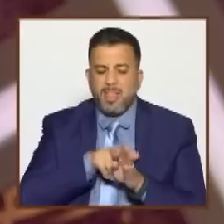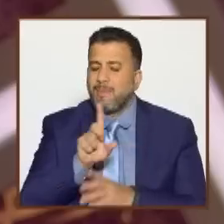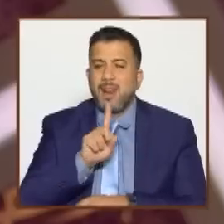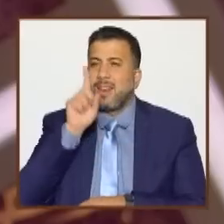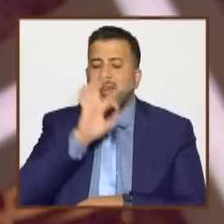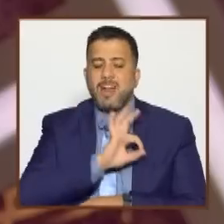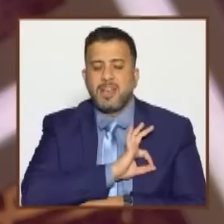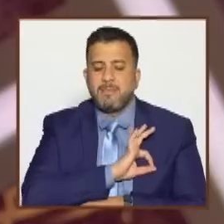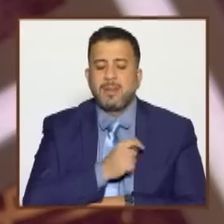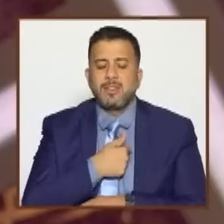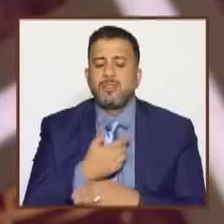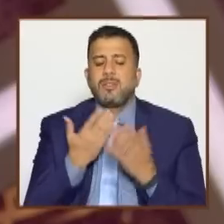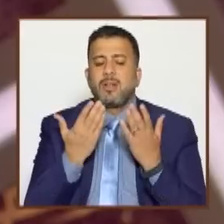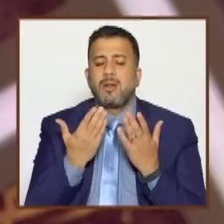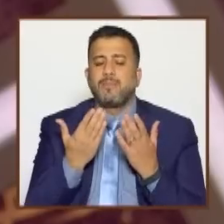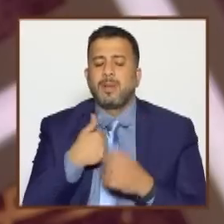وجل مثلا: